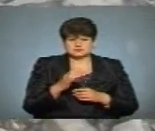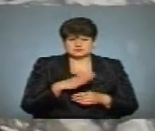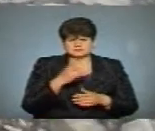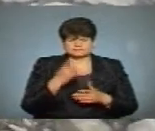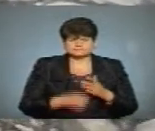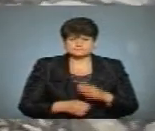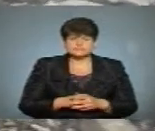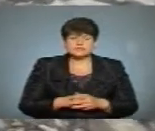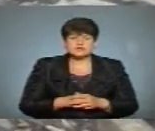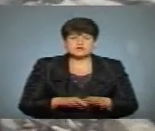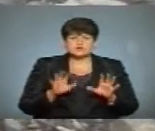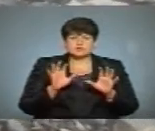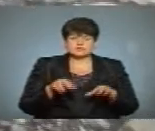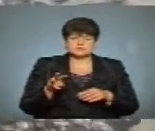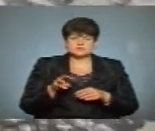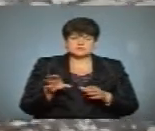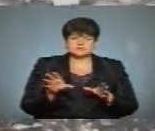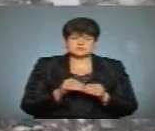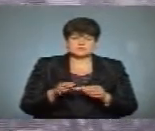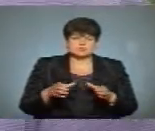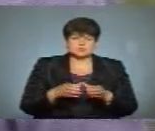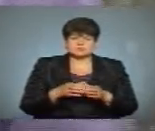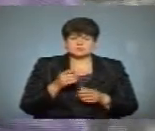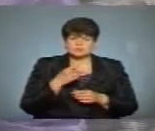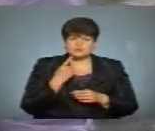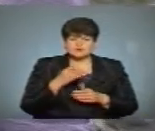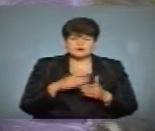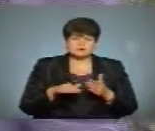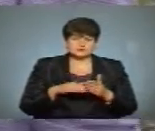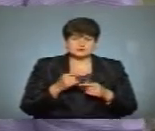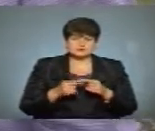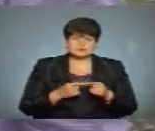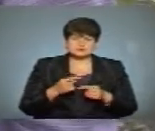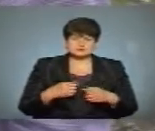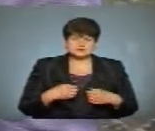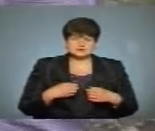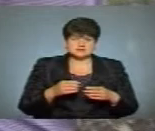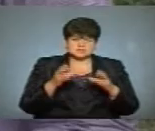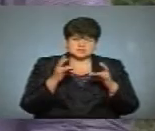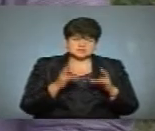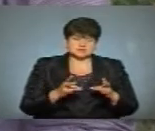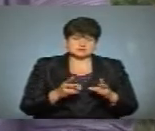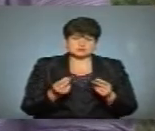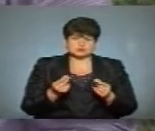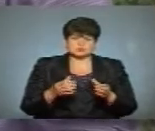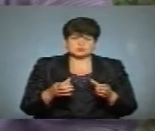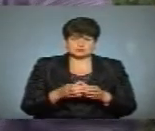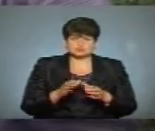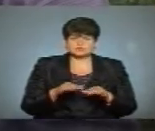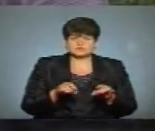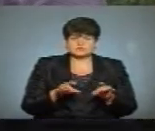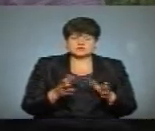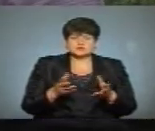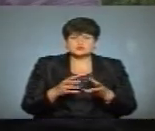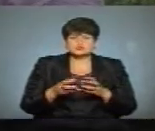Голова Монастириської міської об'єднаної громади Андрій Старух каже, ліквідовуватимуть наслідки стихії за кошти громади. Будемо вирішувати, які